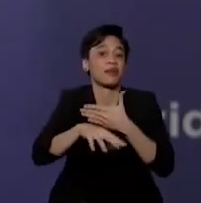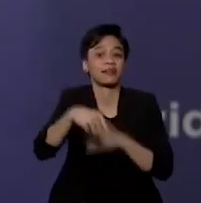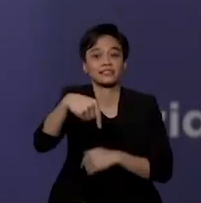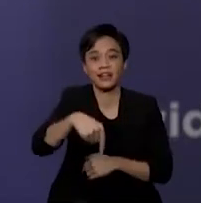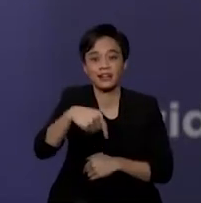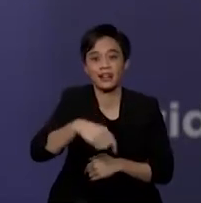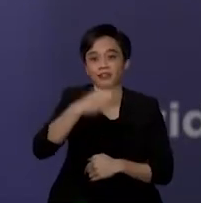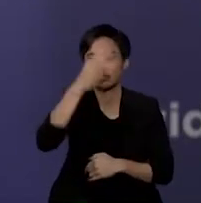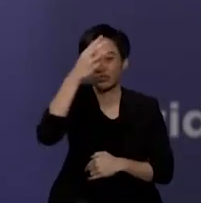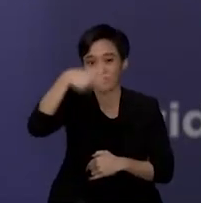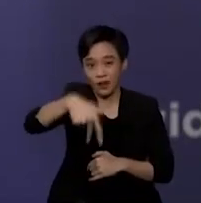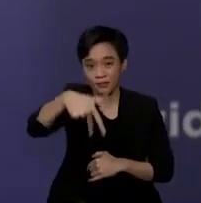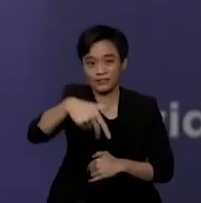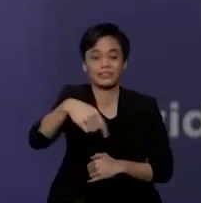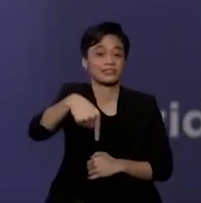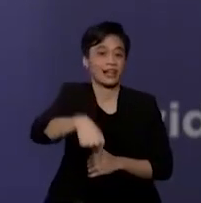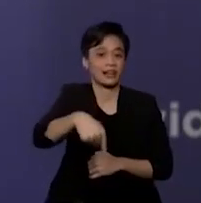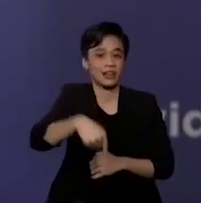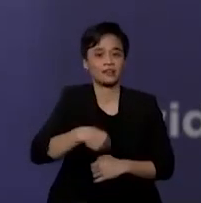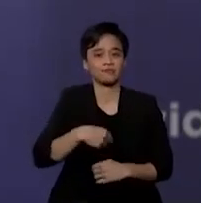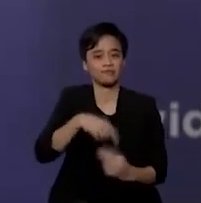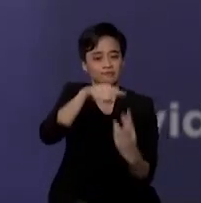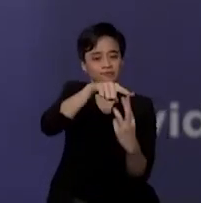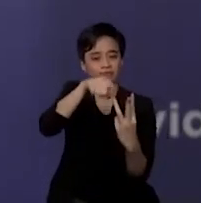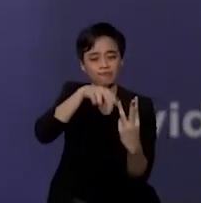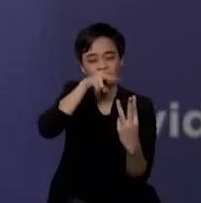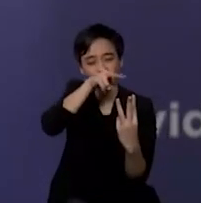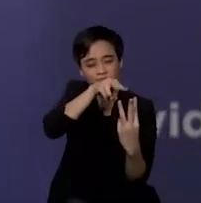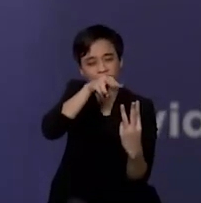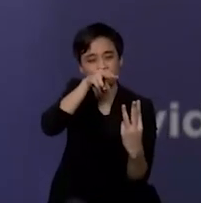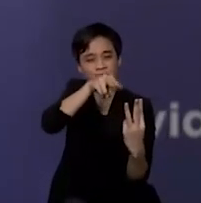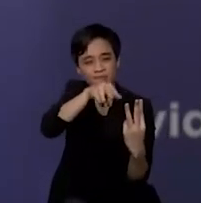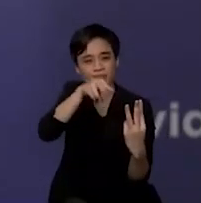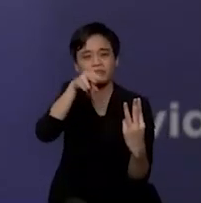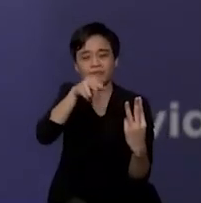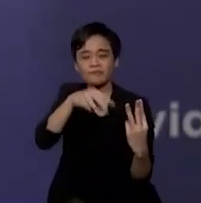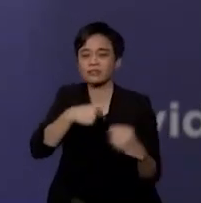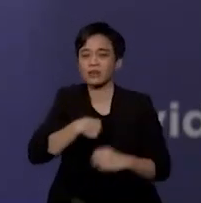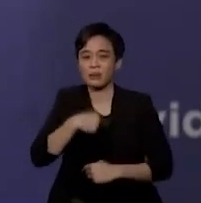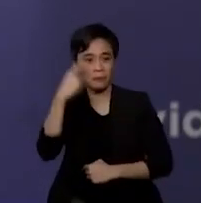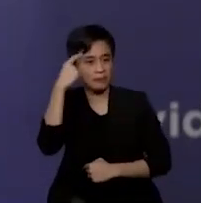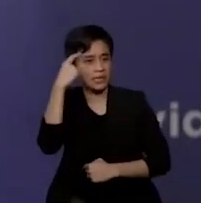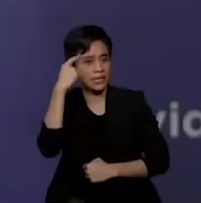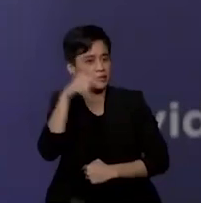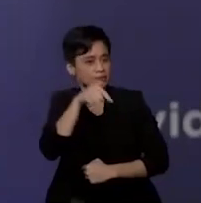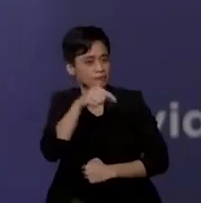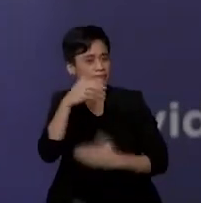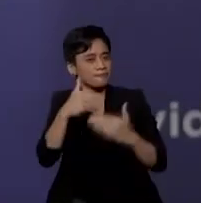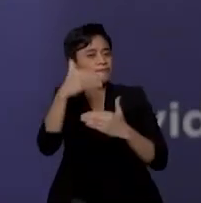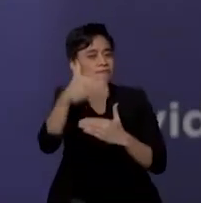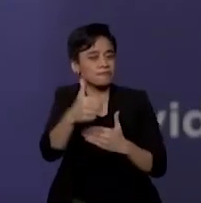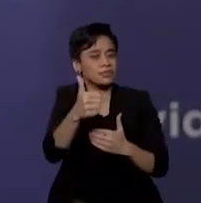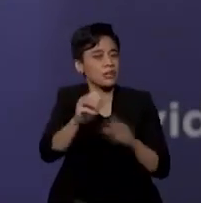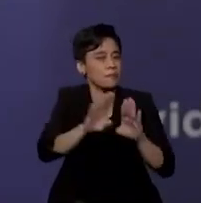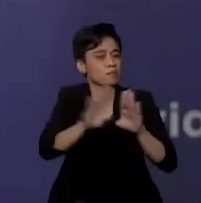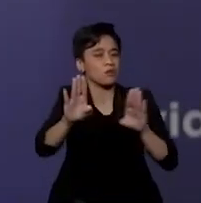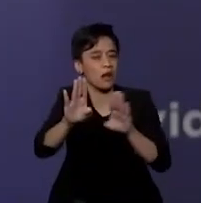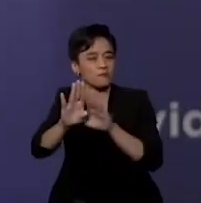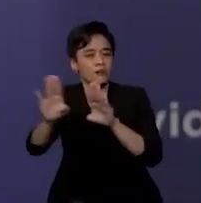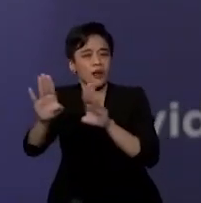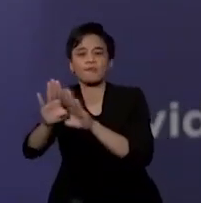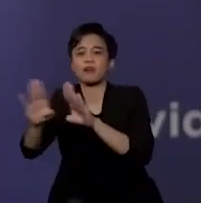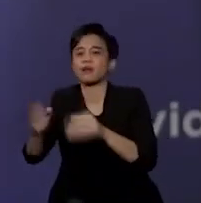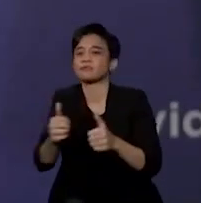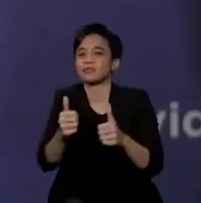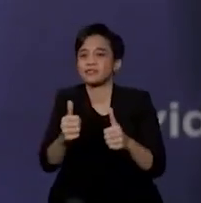Sulawesi Selatan sedang terus kami ikuti dan diproyeksikan sedapat-dapatnya juga bisa dibuka